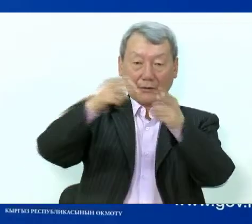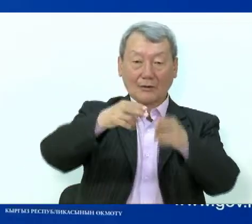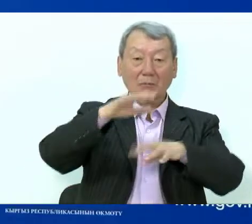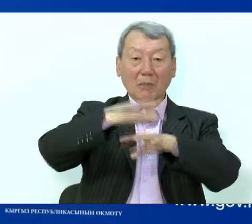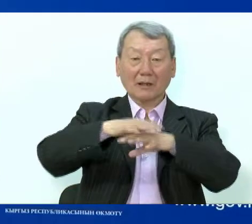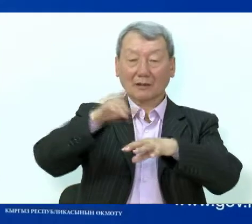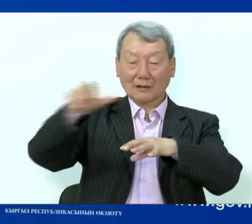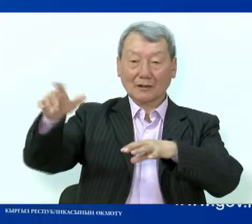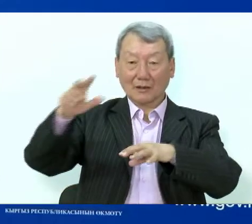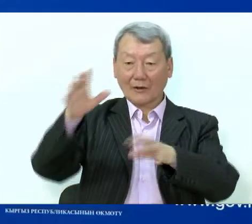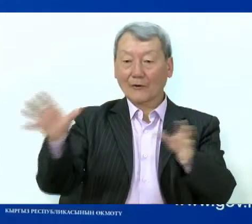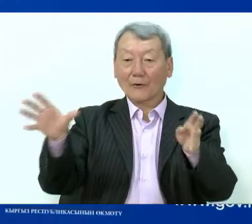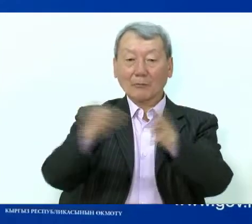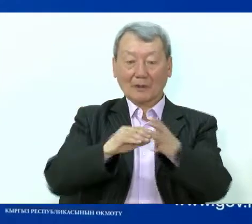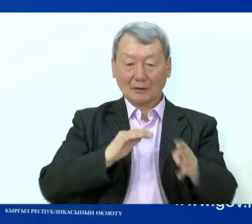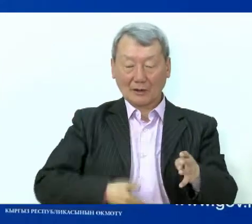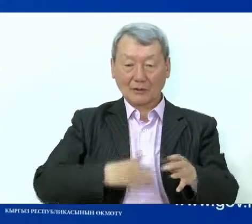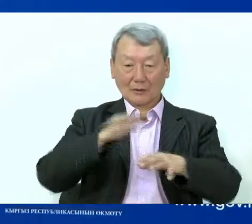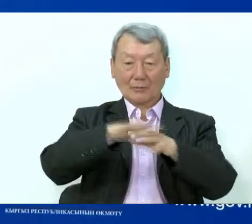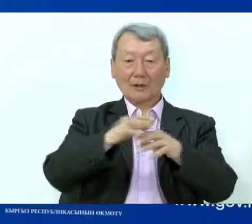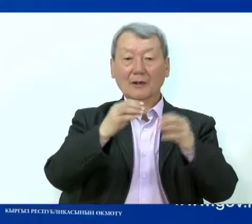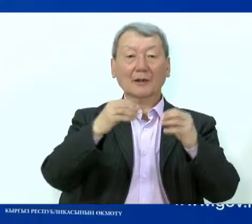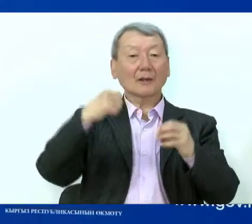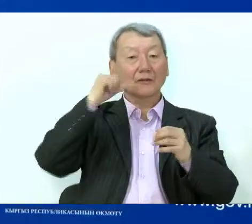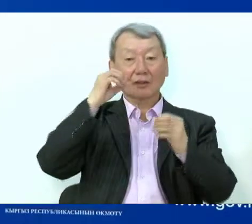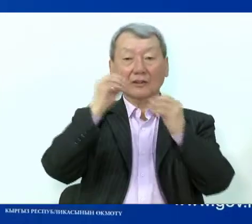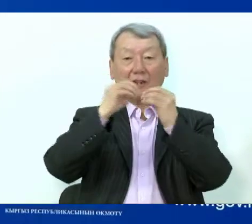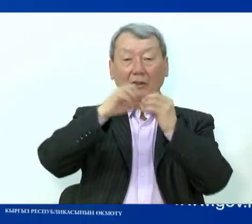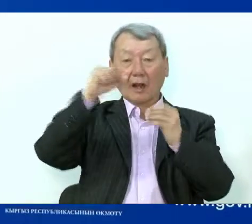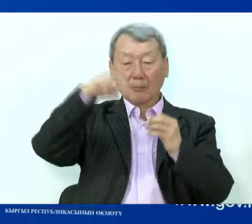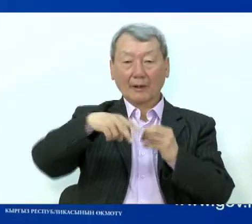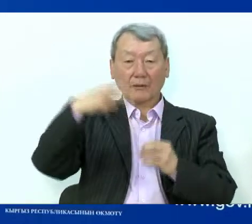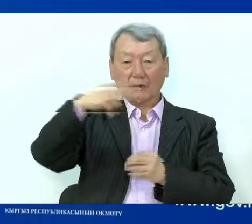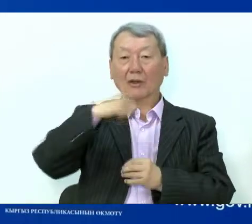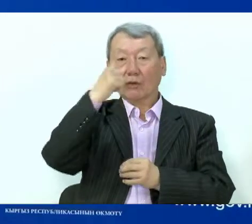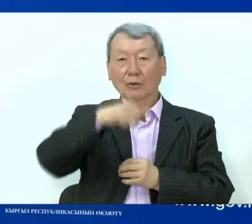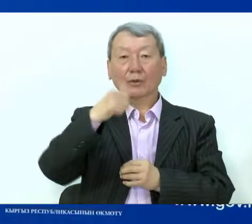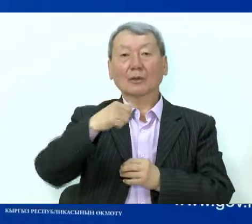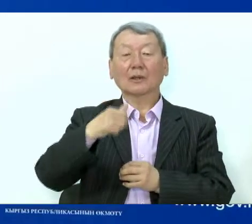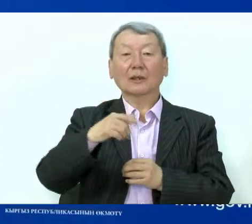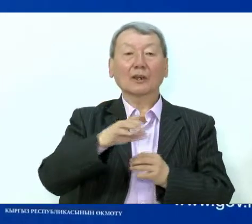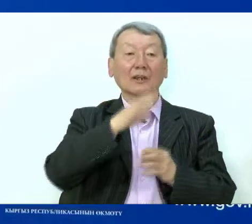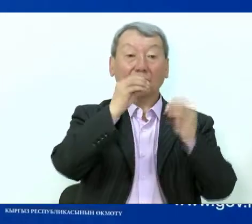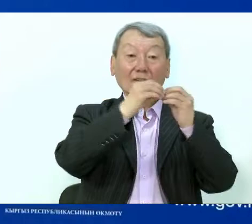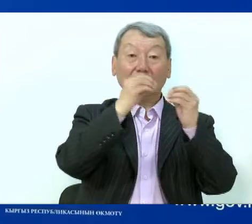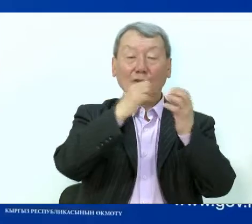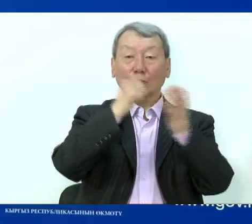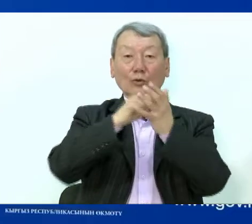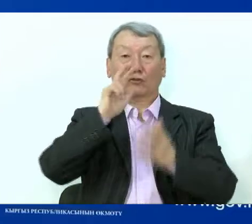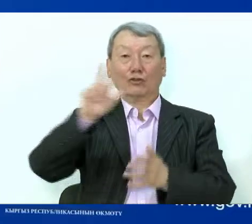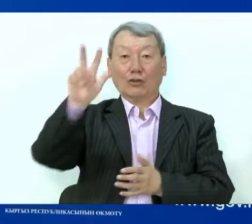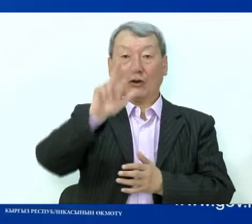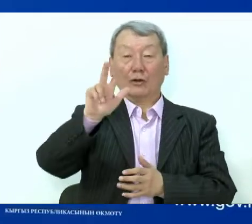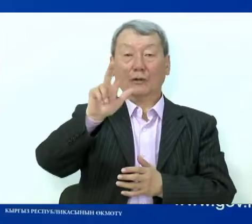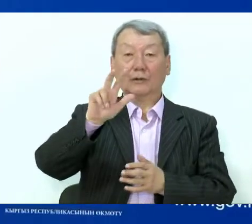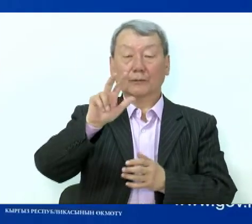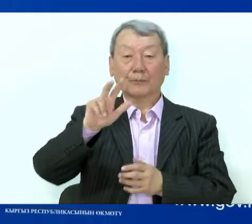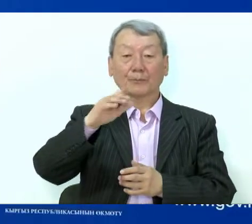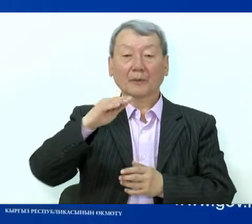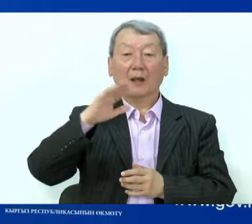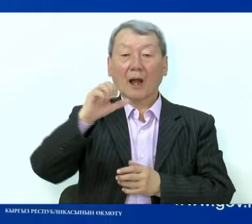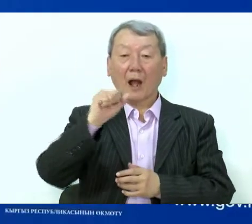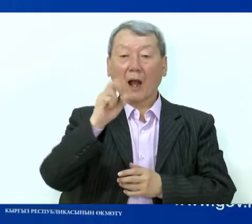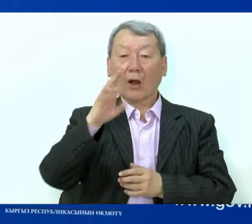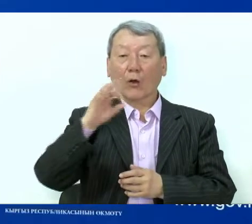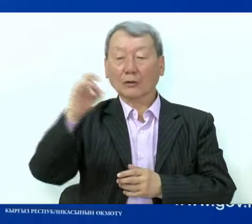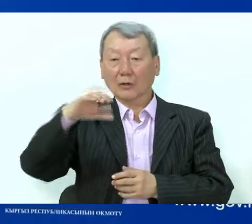банков. Совместно с коммерческими банками с 10 апреля 2020 года с 10:00 до 15:00 часов в жилмассивах